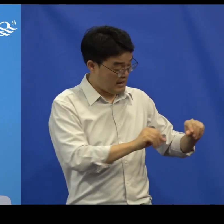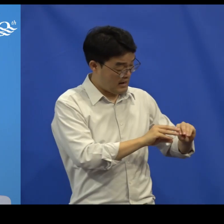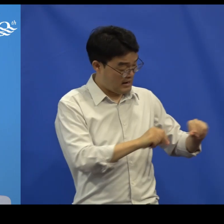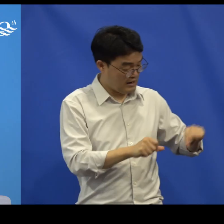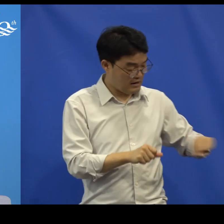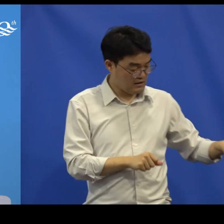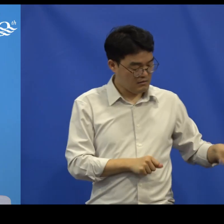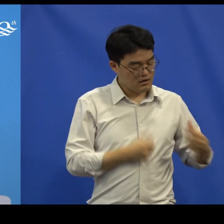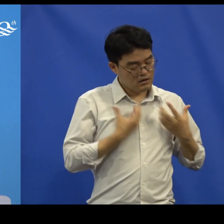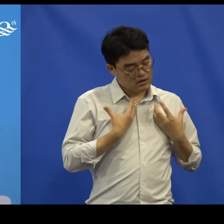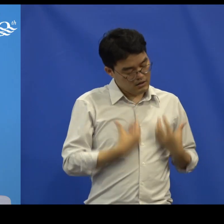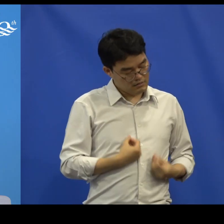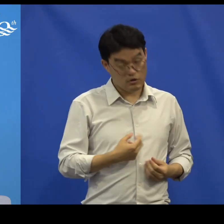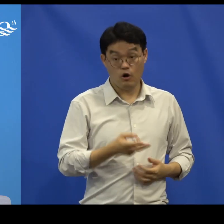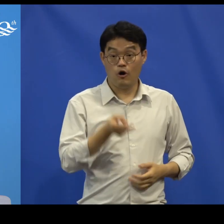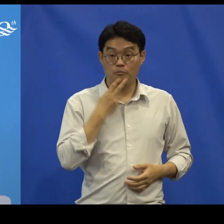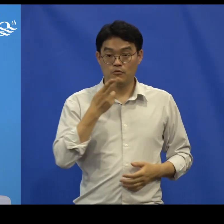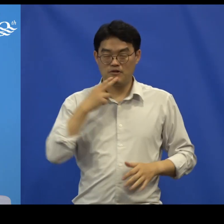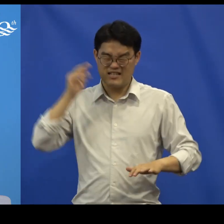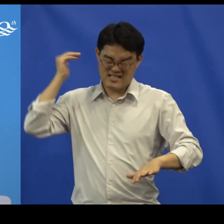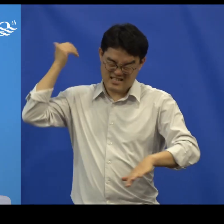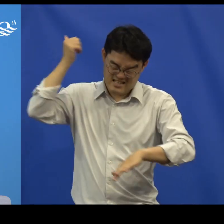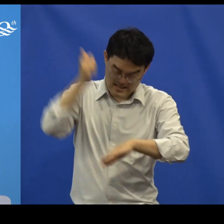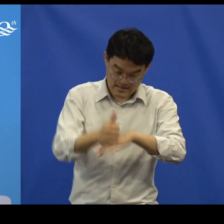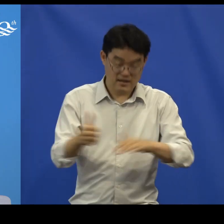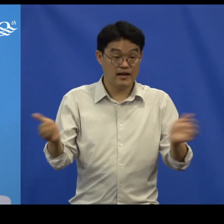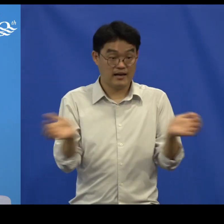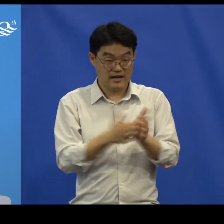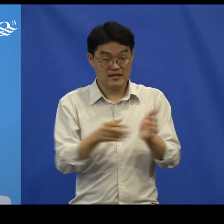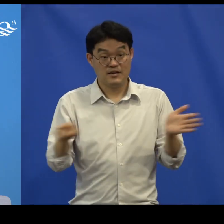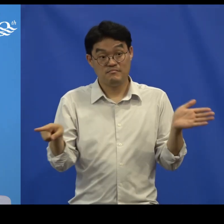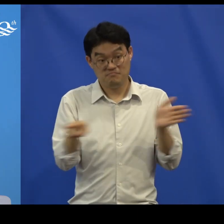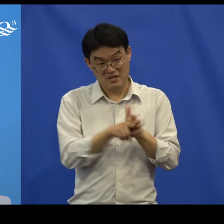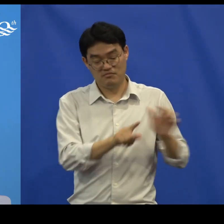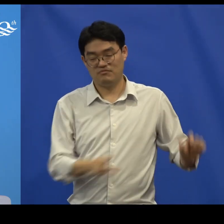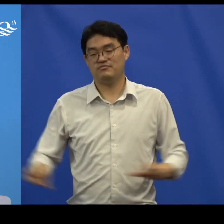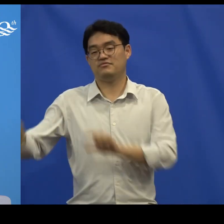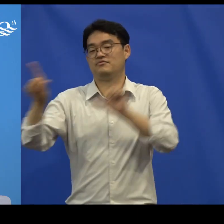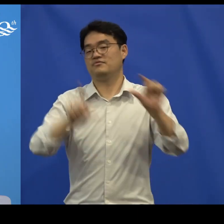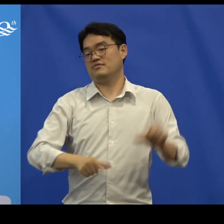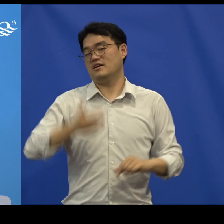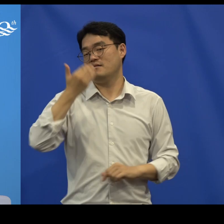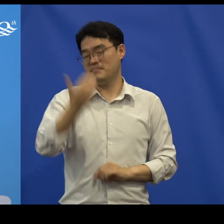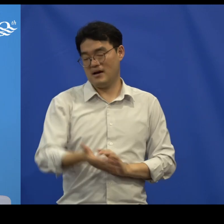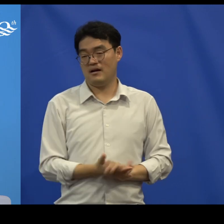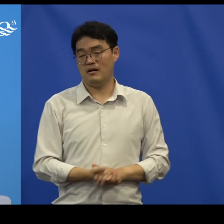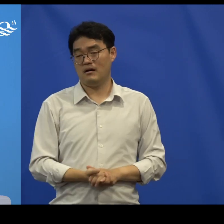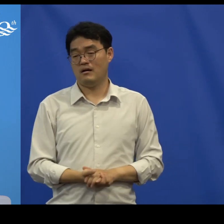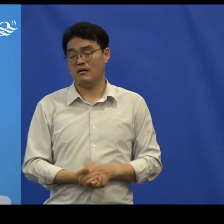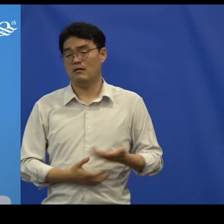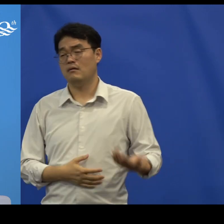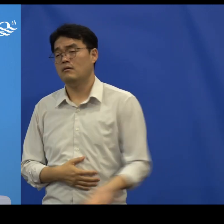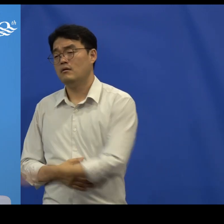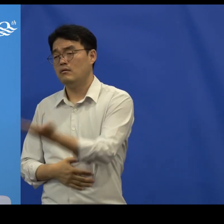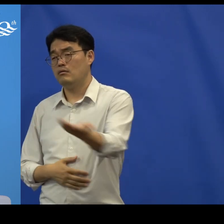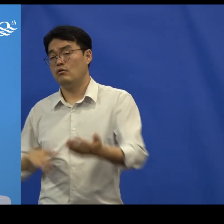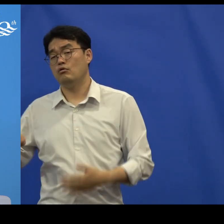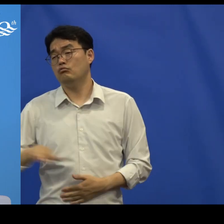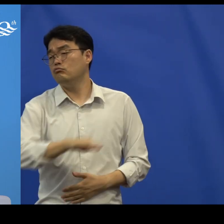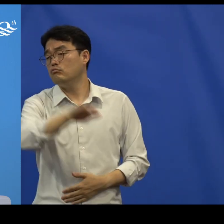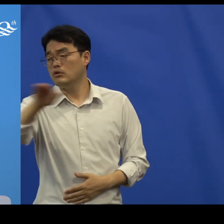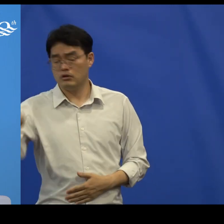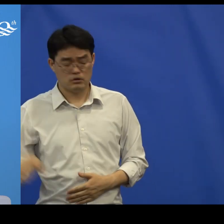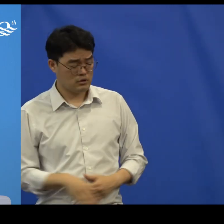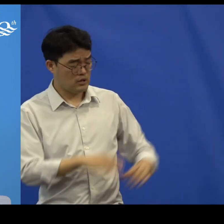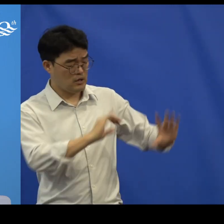끝까지 믿음의 경주를 할 수 있을 것입니다. 그래서 가끔 우리는 이 세상의 것들로 인하여 우울해지는 것은 여러분